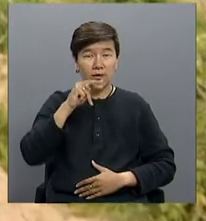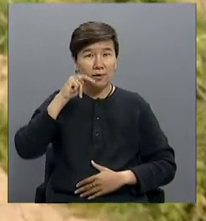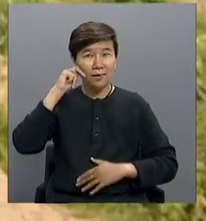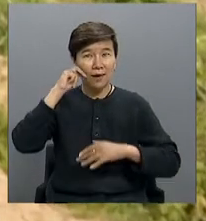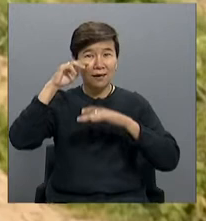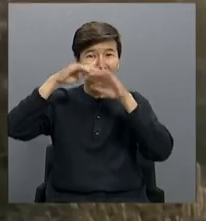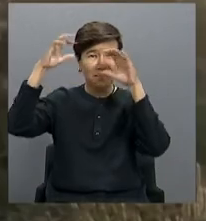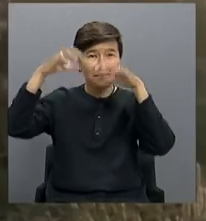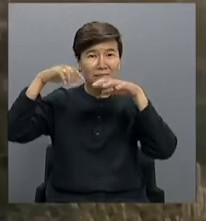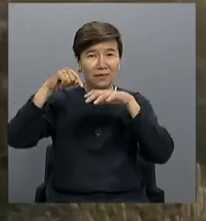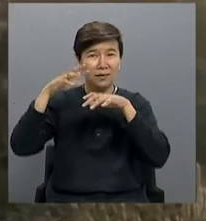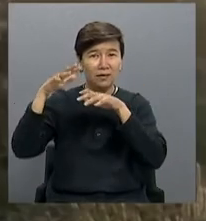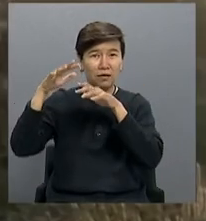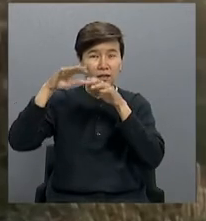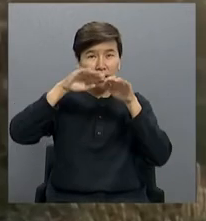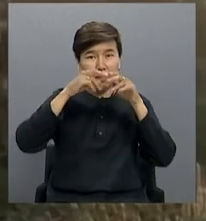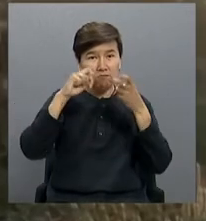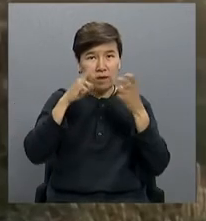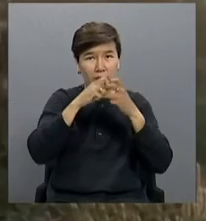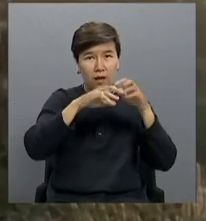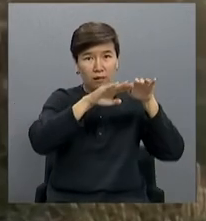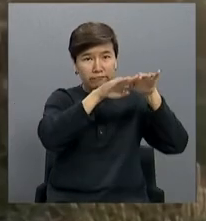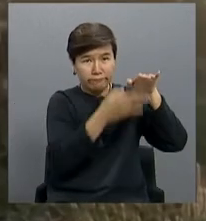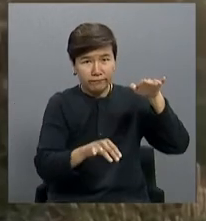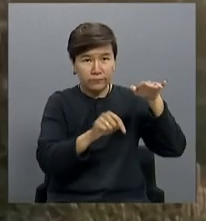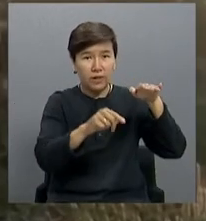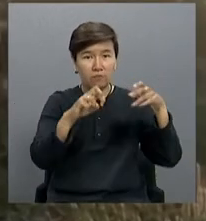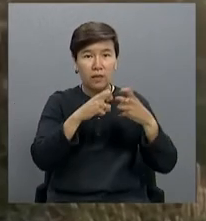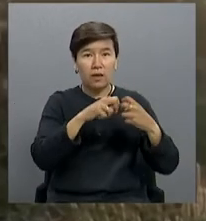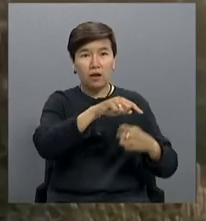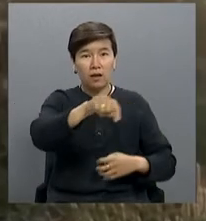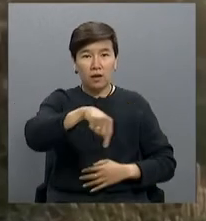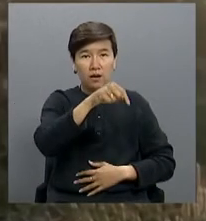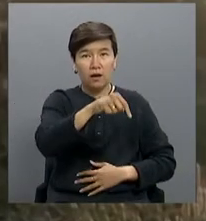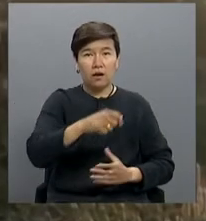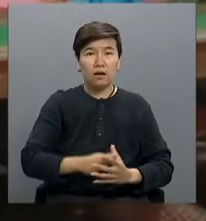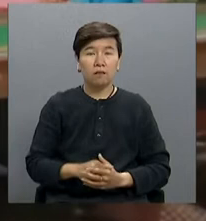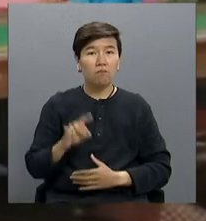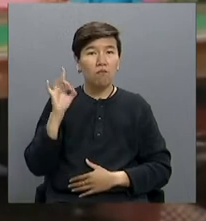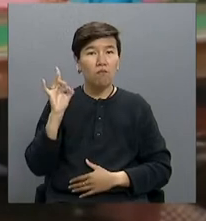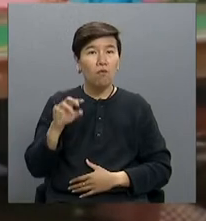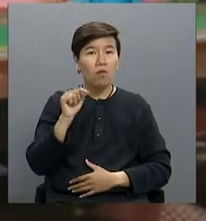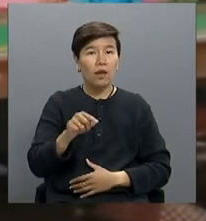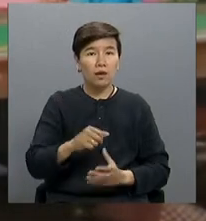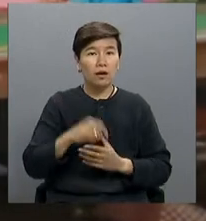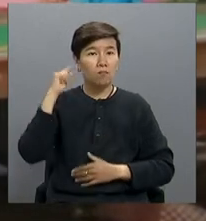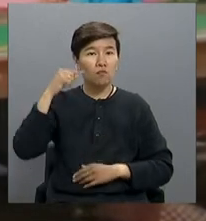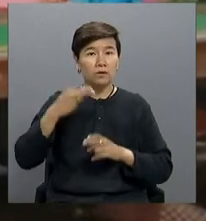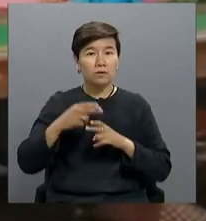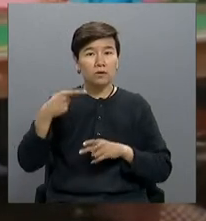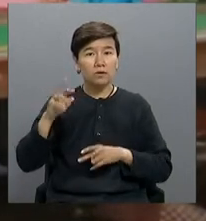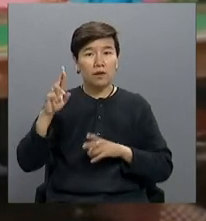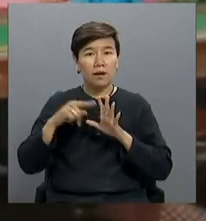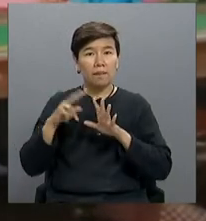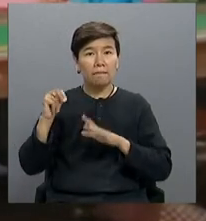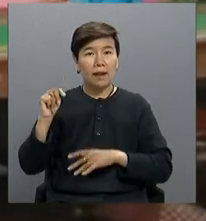ายหลายรูปแบบซึ่งเป็นปัญหาของคนในหมู่บ้านแต่ผู้ที่มีความเสียหายหนักสุดในหมู่บ้านก็คือคุณปราณีเจริญบุตร